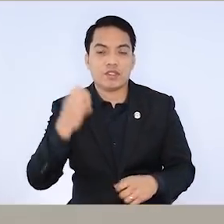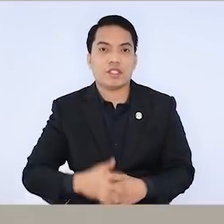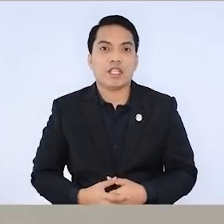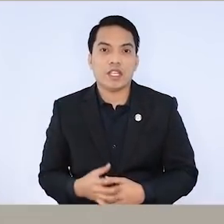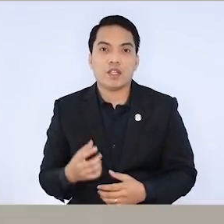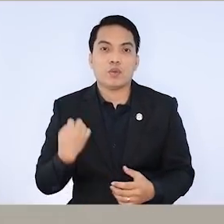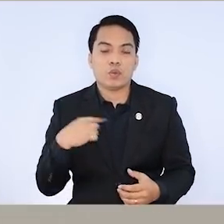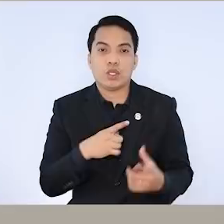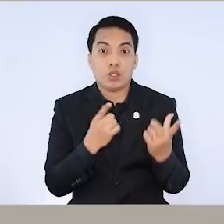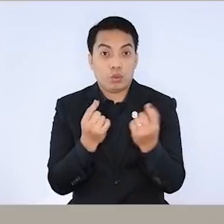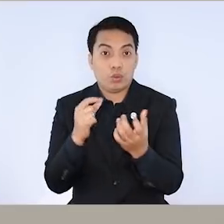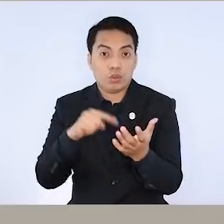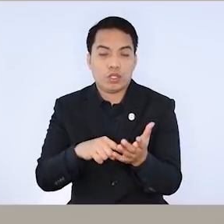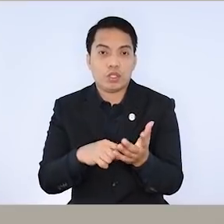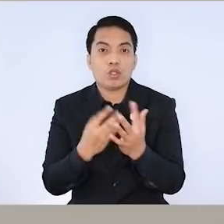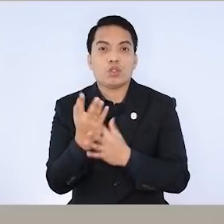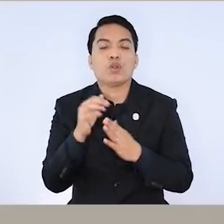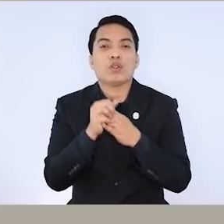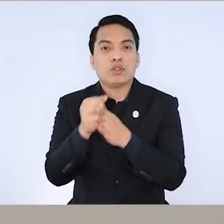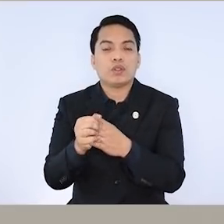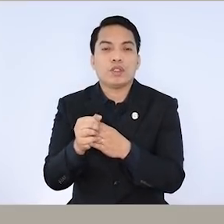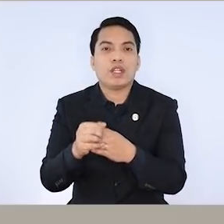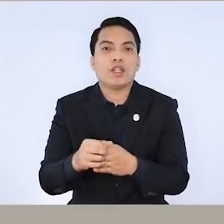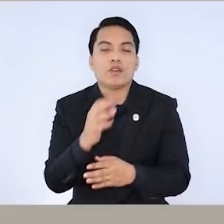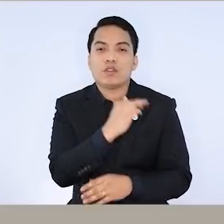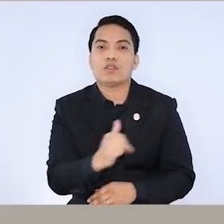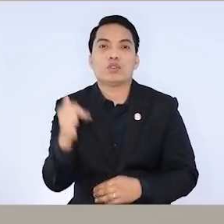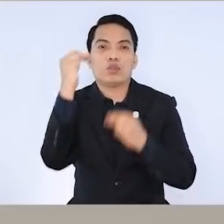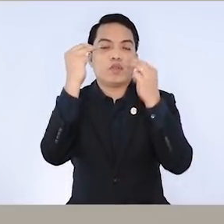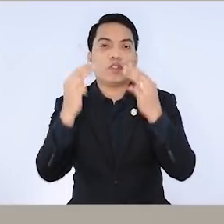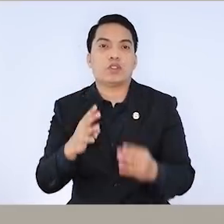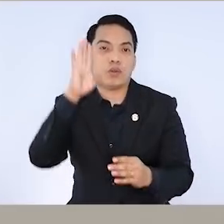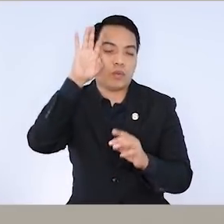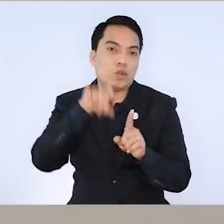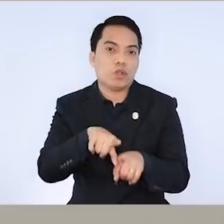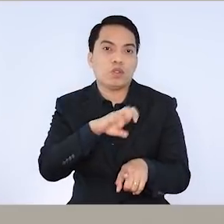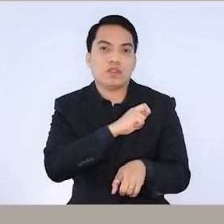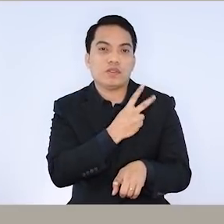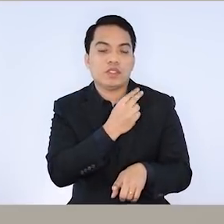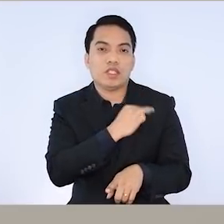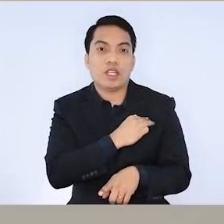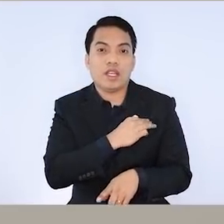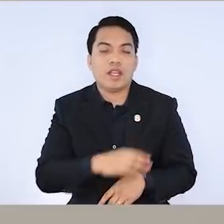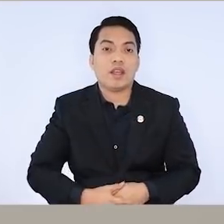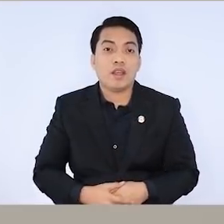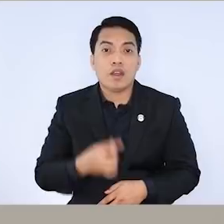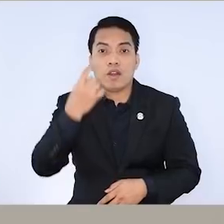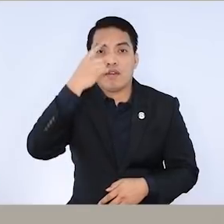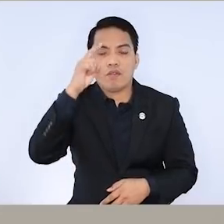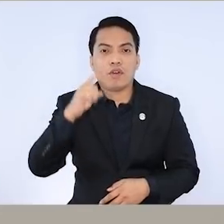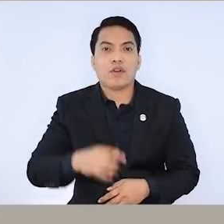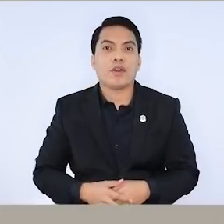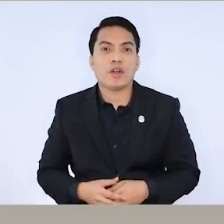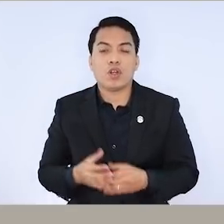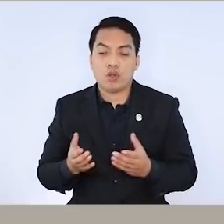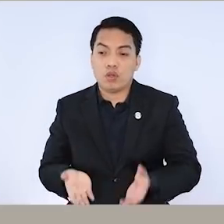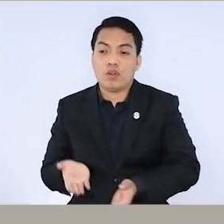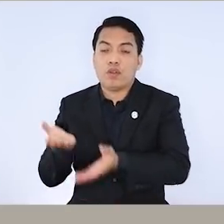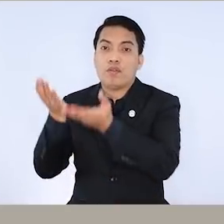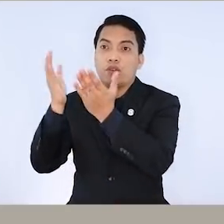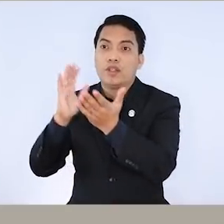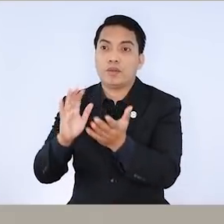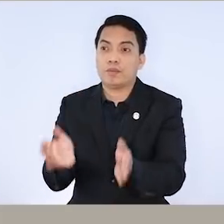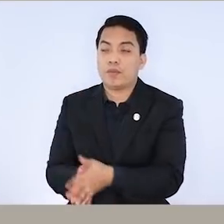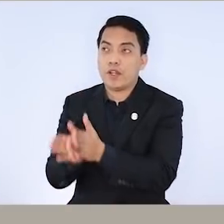po ng ating tagapamahalang pangkalahatan ng kapatid ni Eduardo V. Manalo sa layuning mabigyan po ng kapurihan